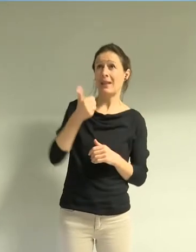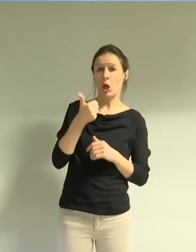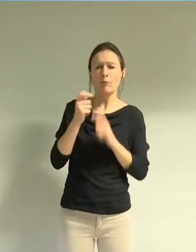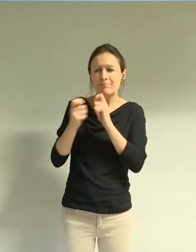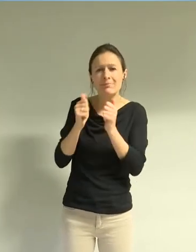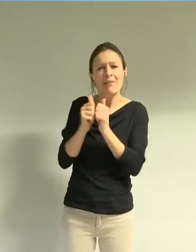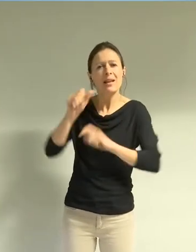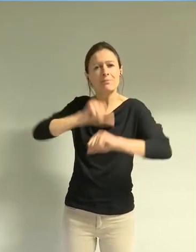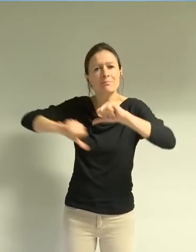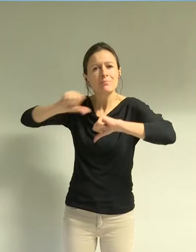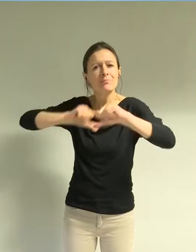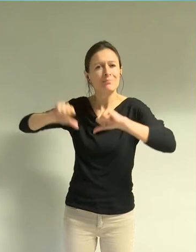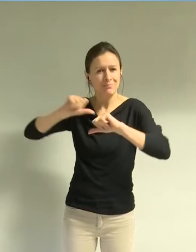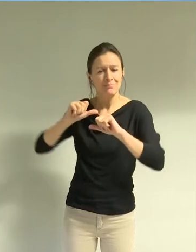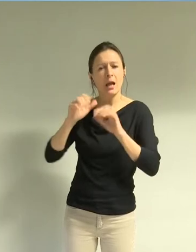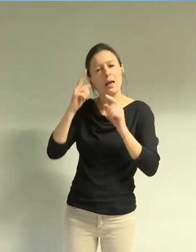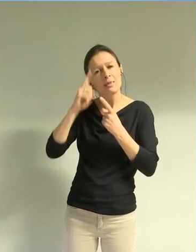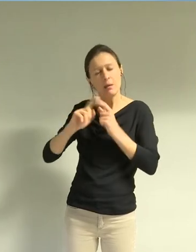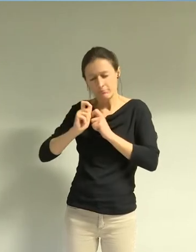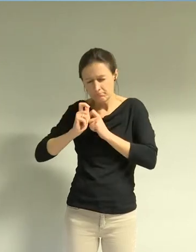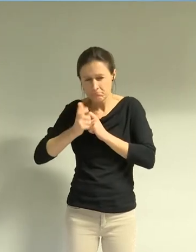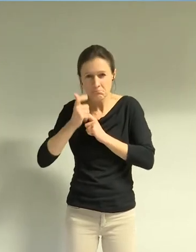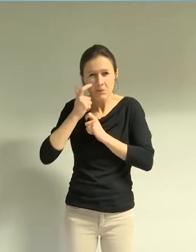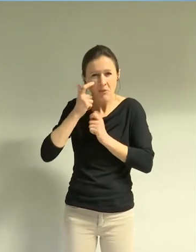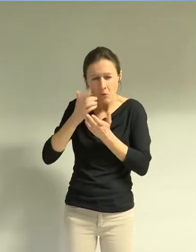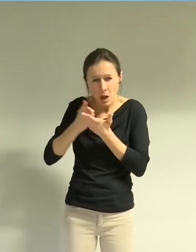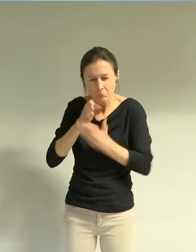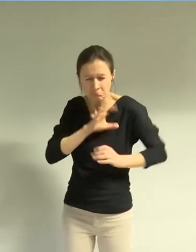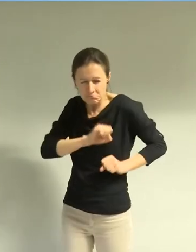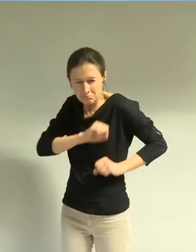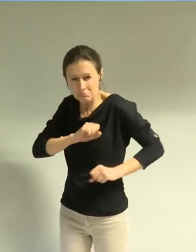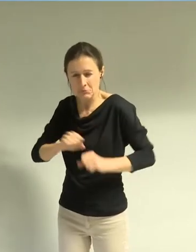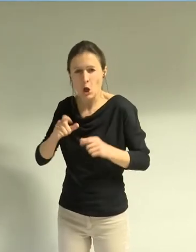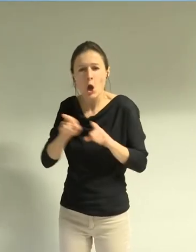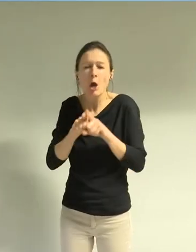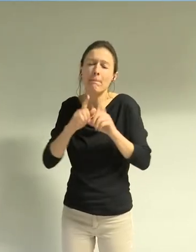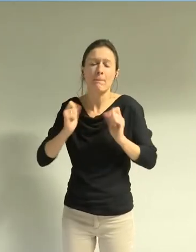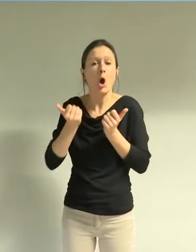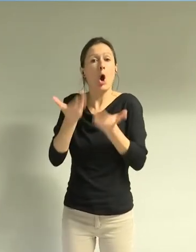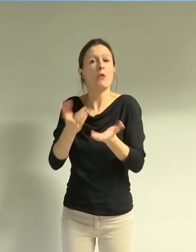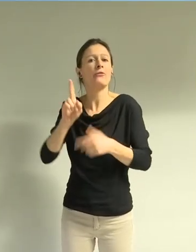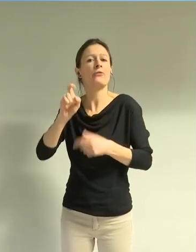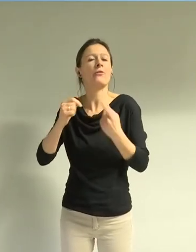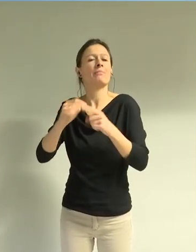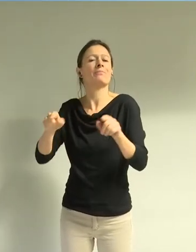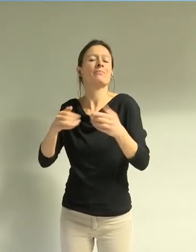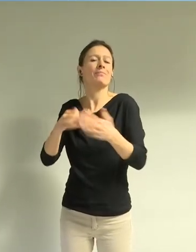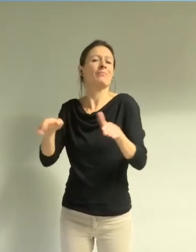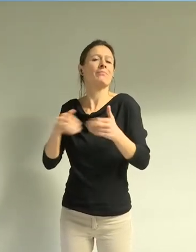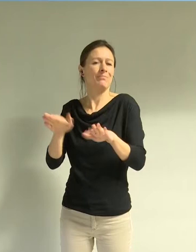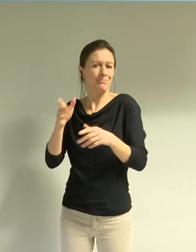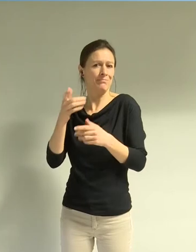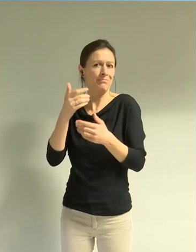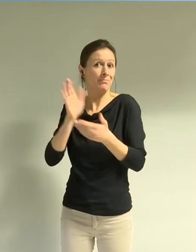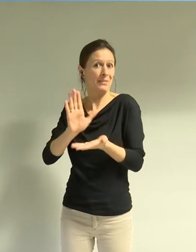média lab sur le protocole expérimental de redirections de l'infra kotick municipal on y découvre que des travaux